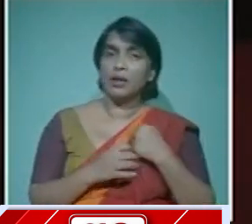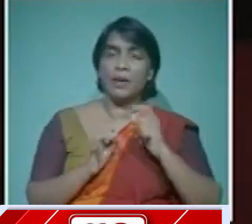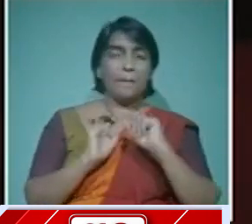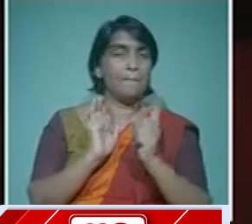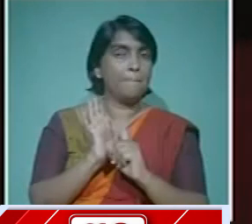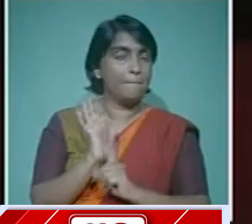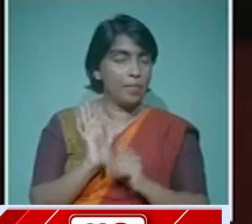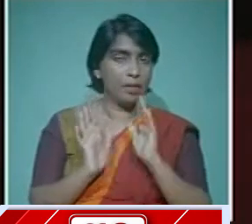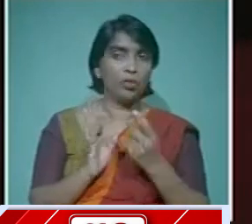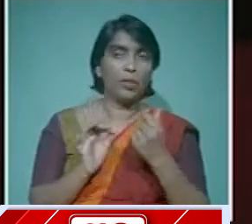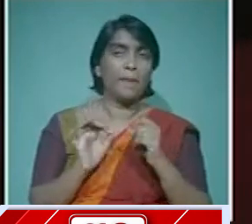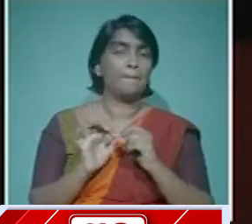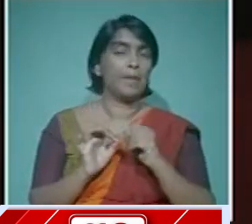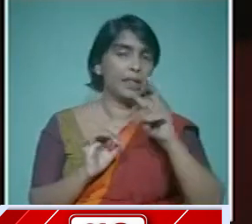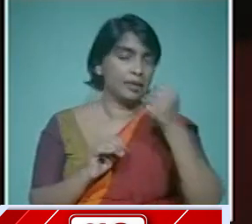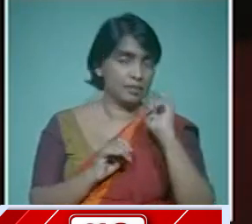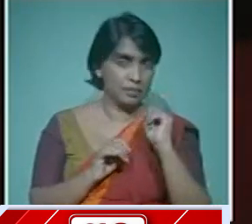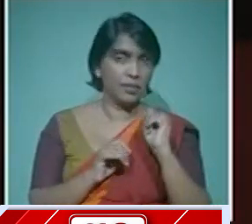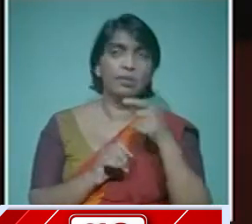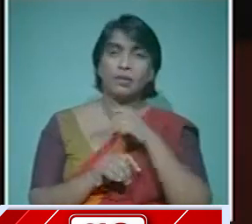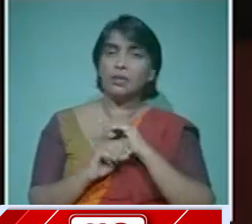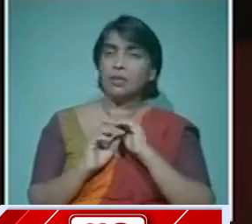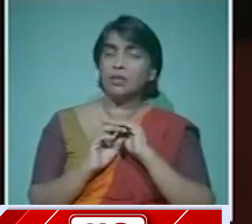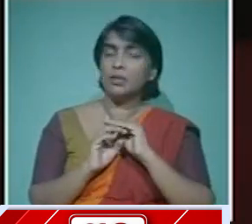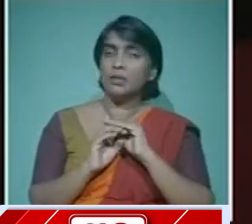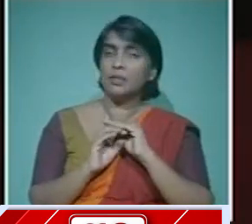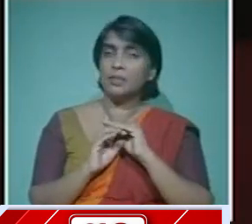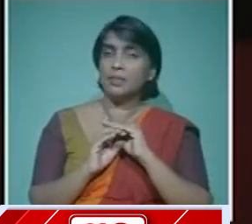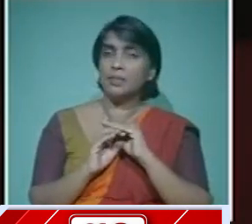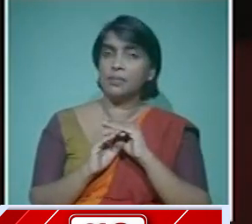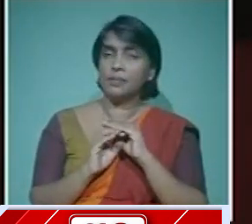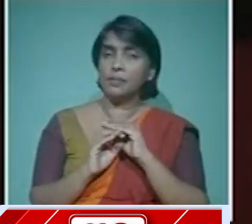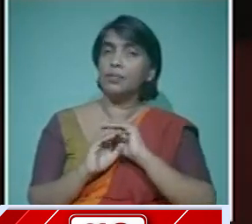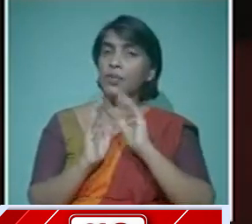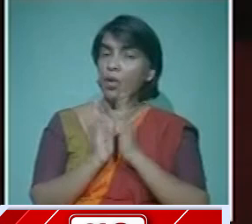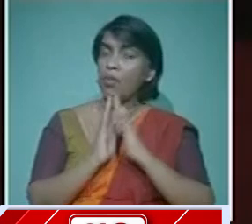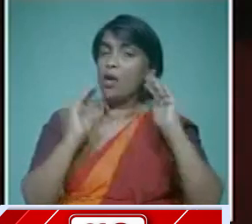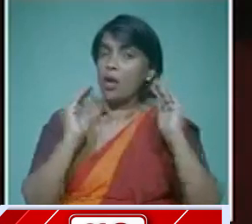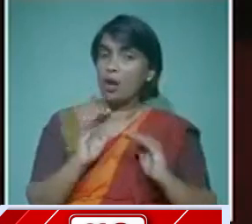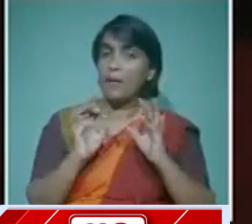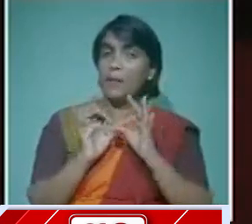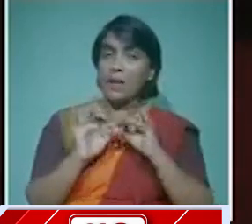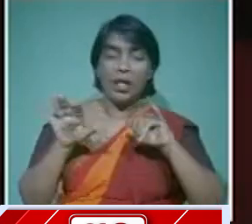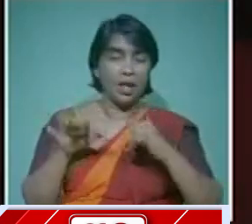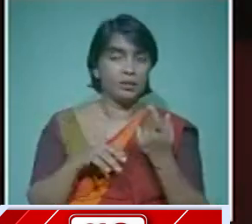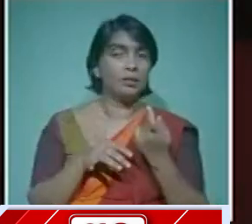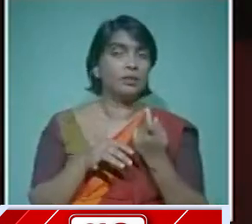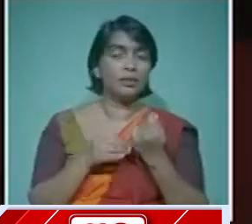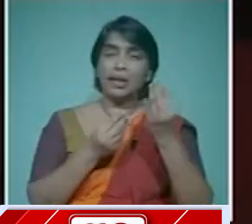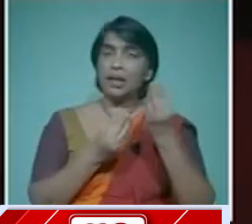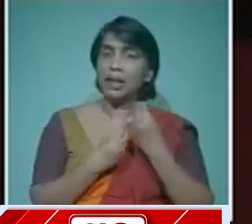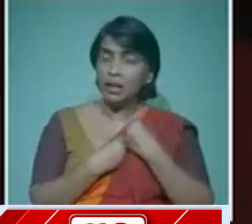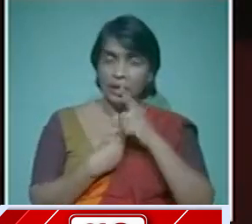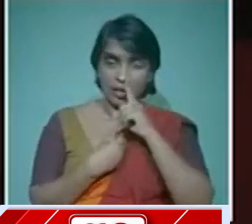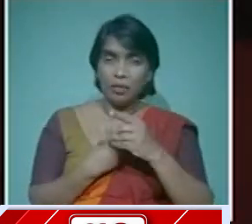එක්ක තියෙන රුපියල් බිලියන 250යි. ඒ මේ අඩු වෙච්ච බිලියන 600ක ප්‍රමාණය දෙන්න කියලා කිව්වම